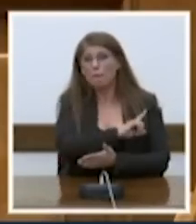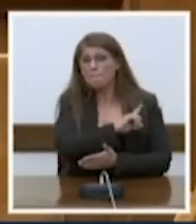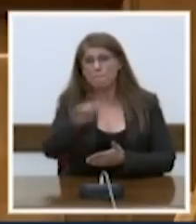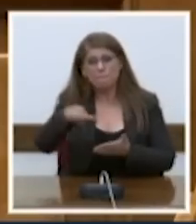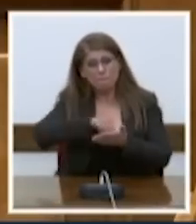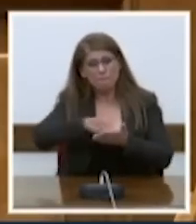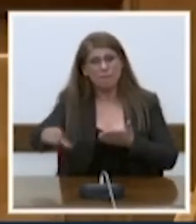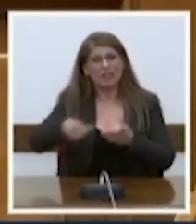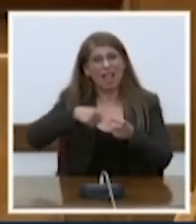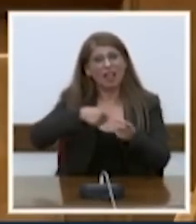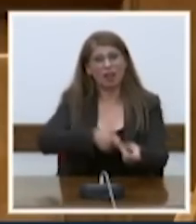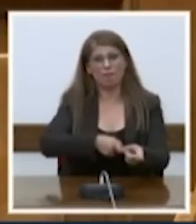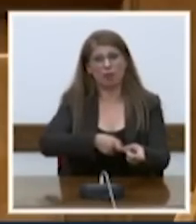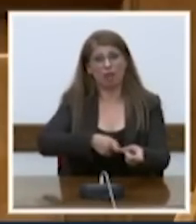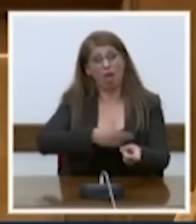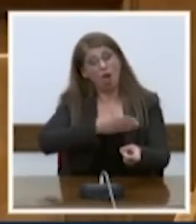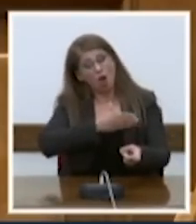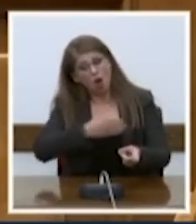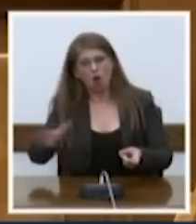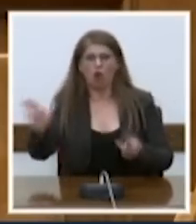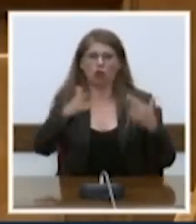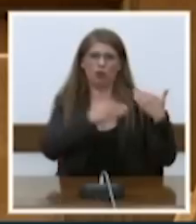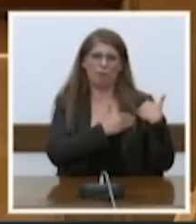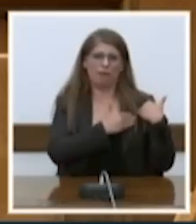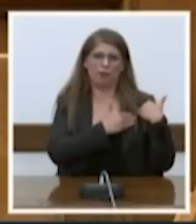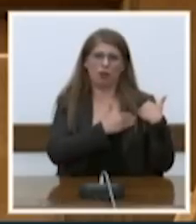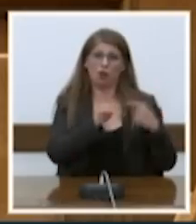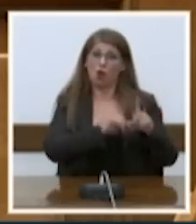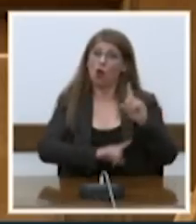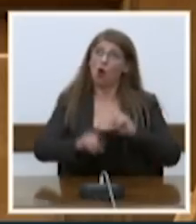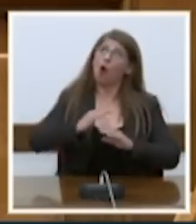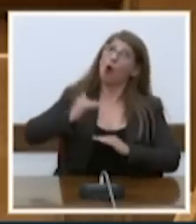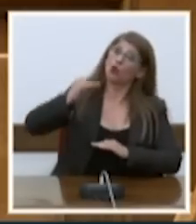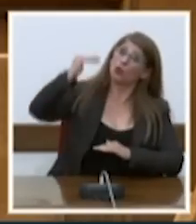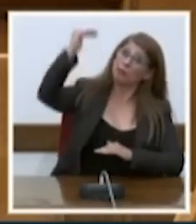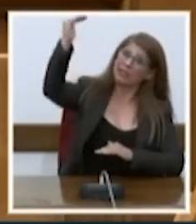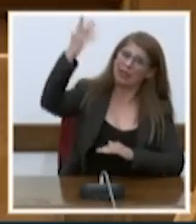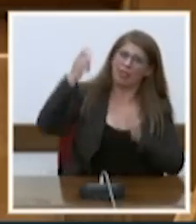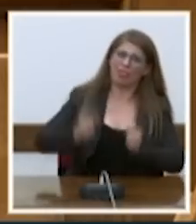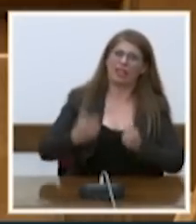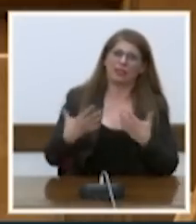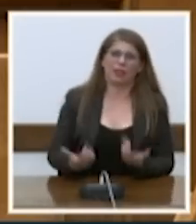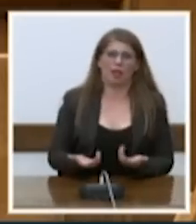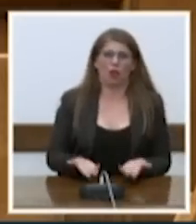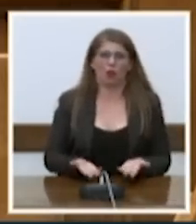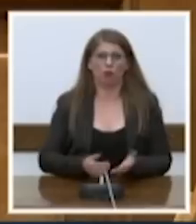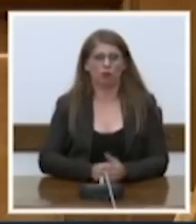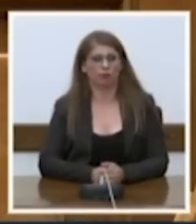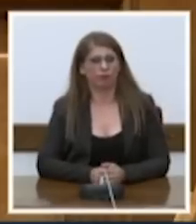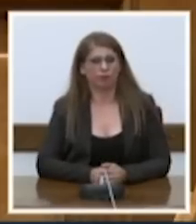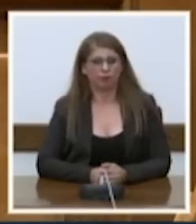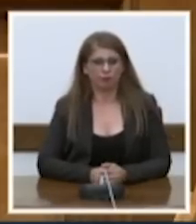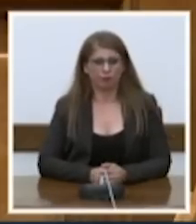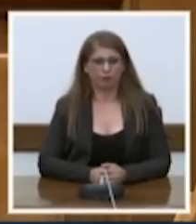τα εγκλήματα όλων των υπεύθυνων, όσο ψηλά και αν βρίσκονται. Ανοίγω